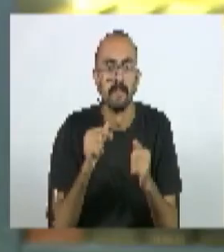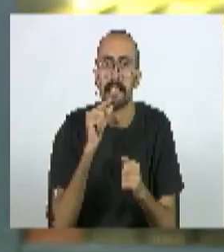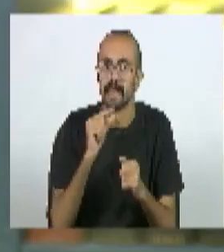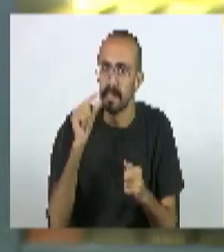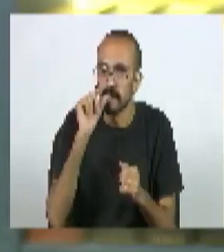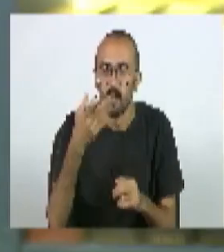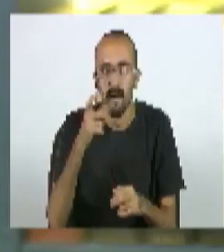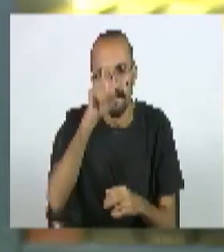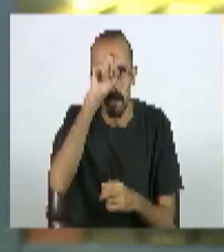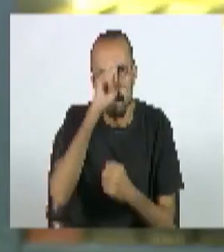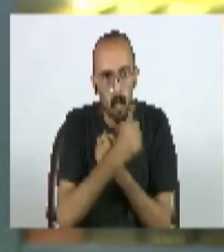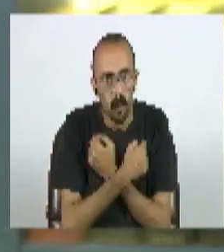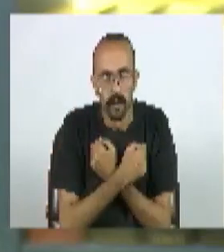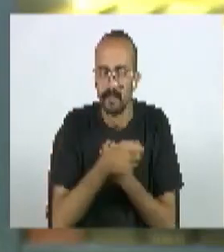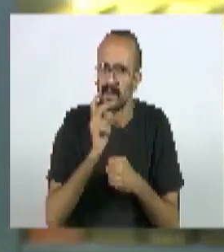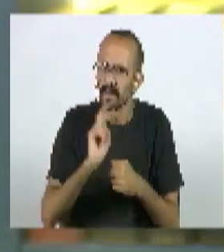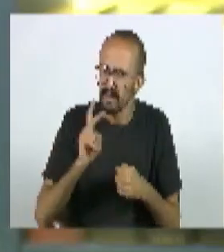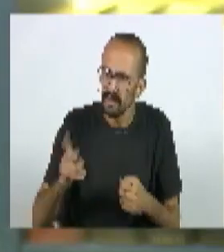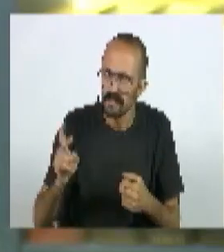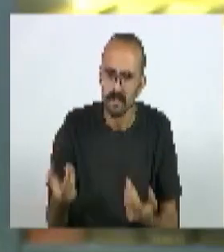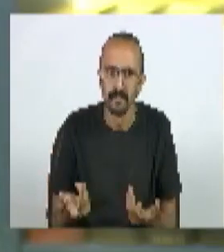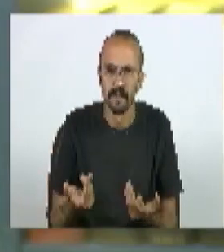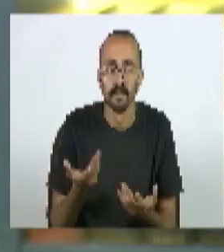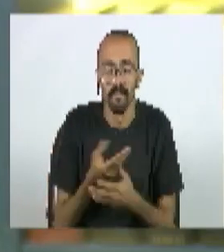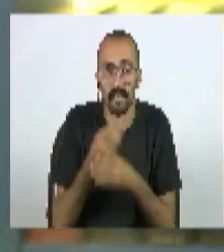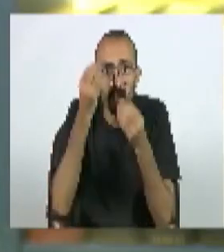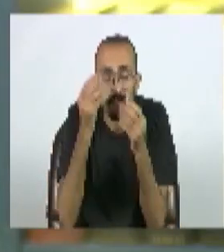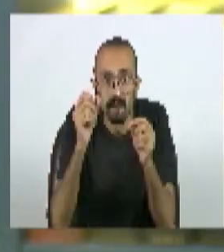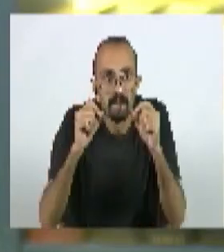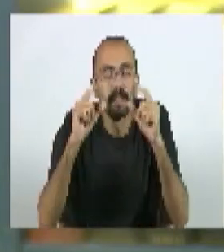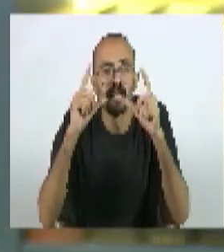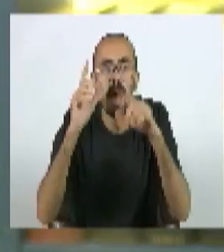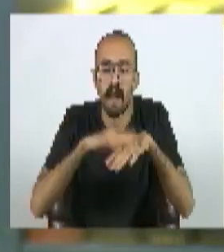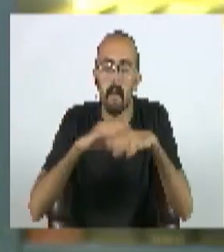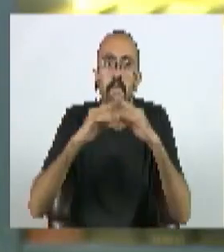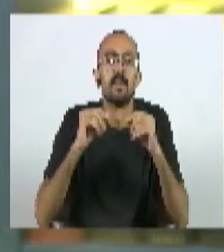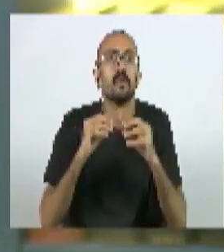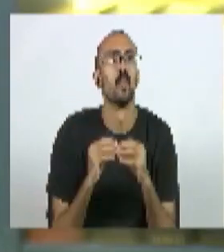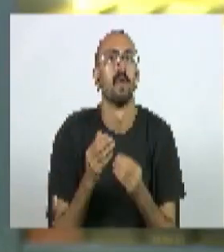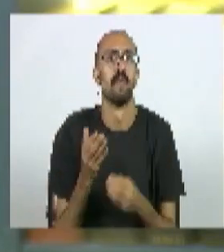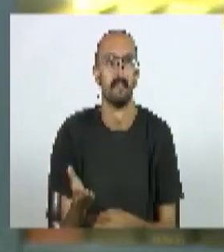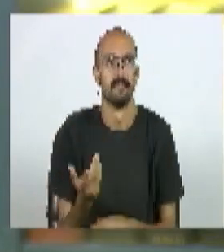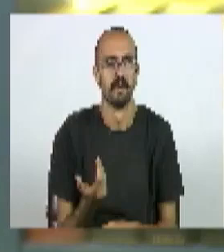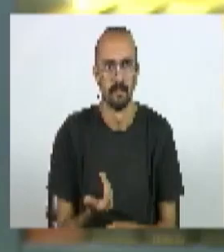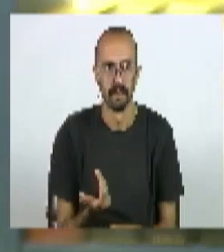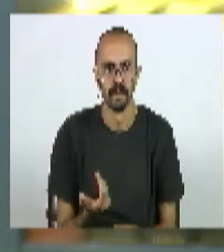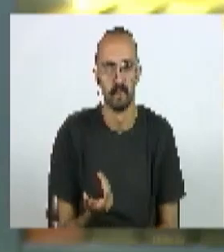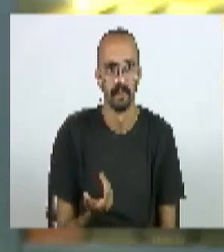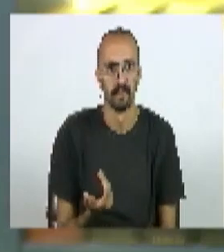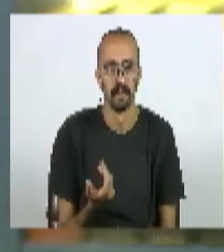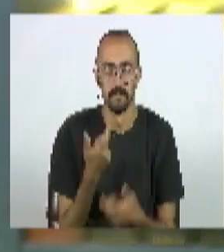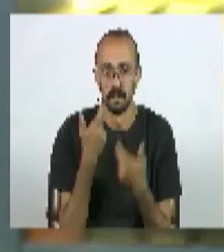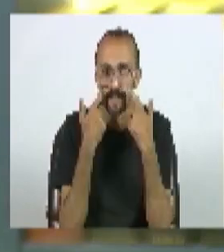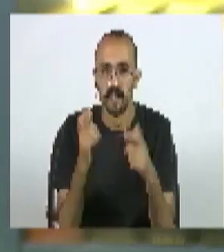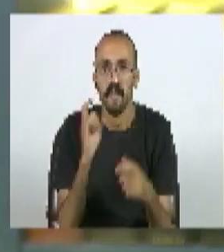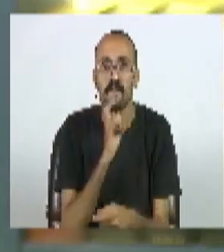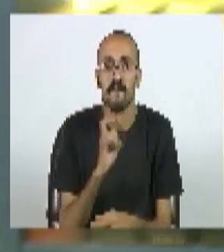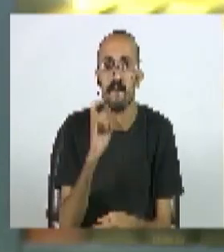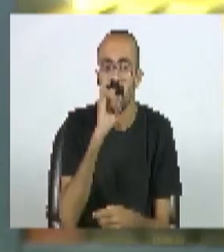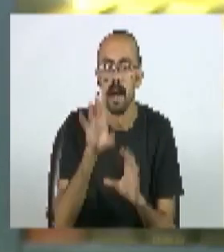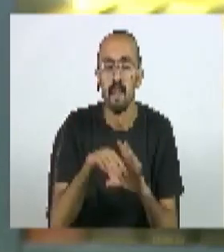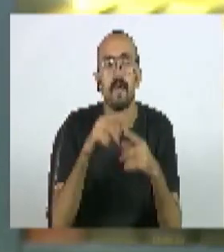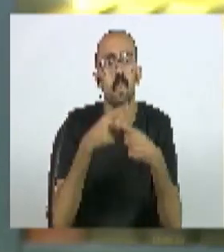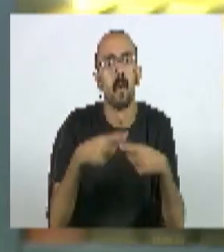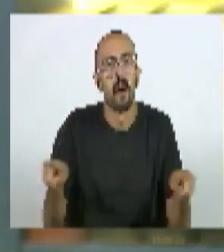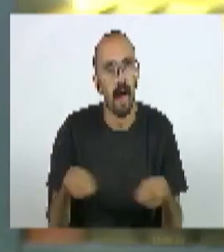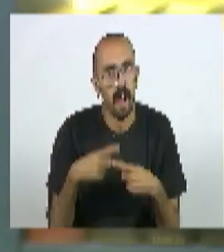دينية أو آثار مصرية قديمة كجزء من الوعي التاريخي بالنسبة لهم. الاهتمام بالفن، عملوا كورال